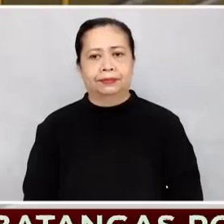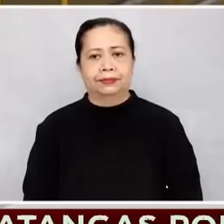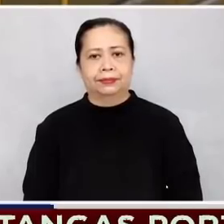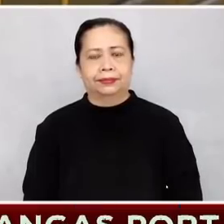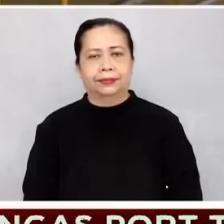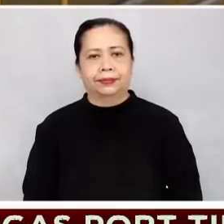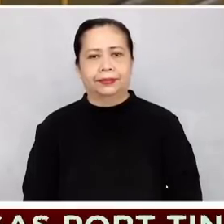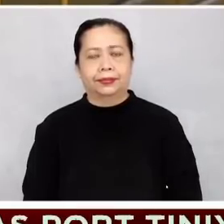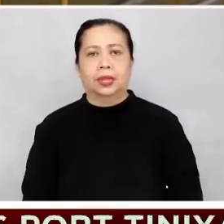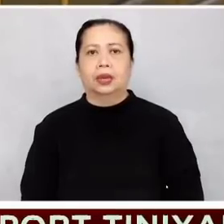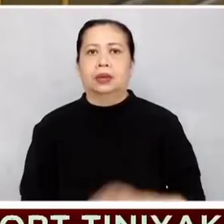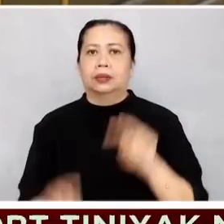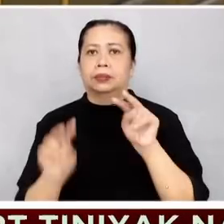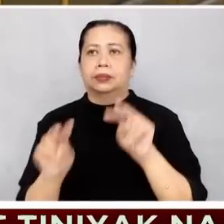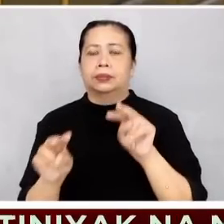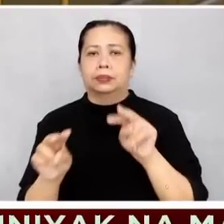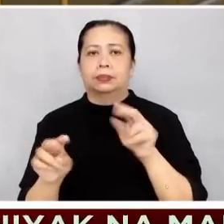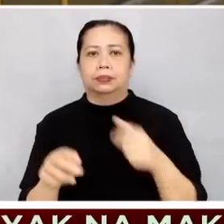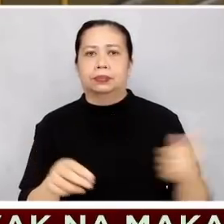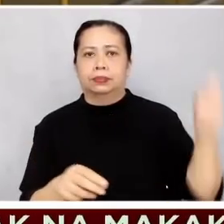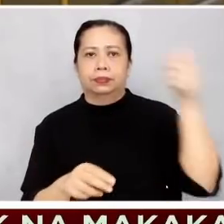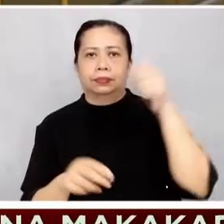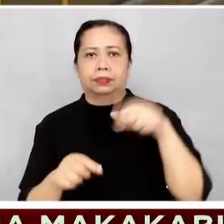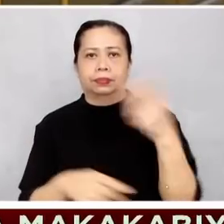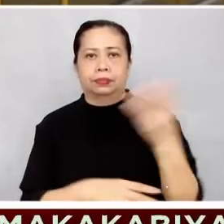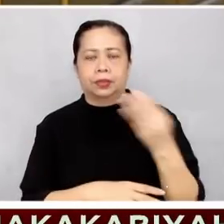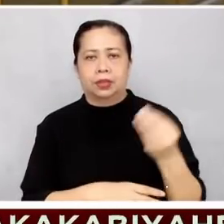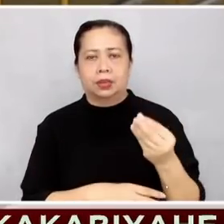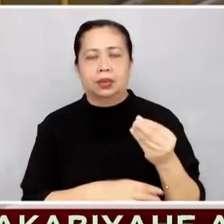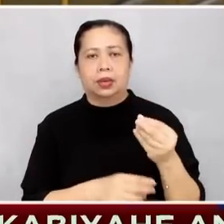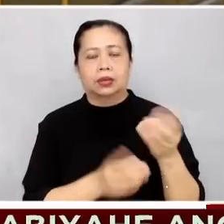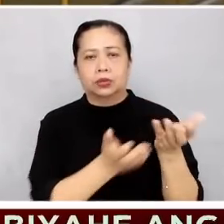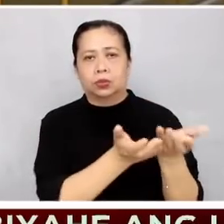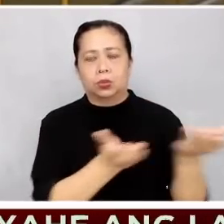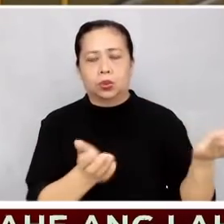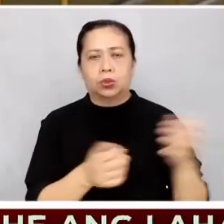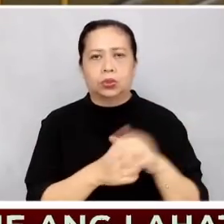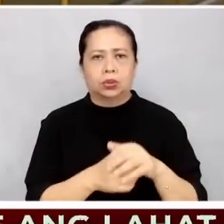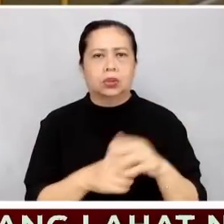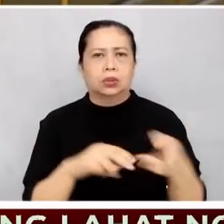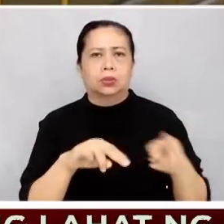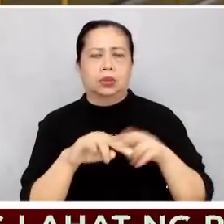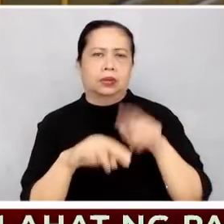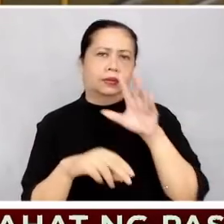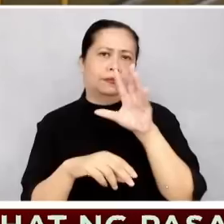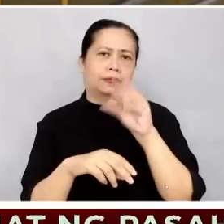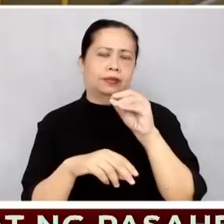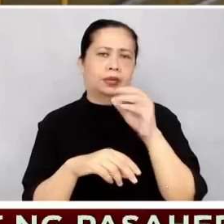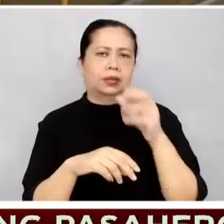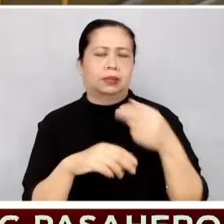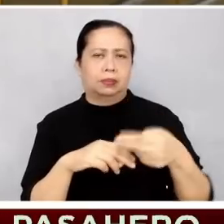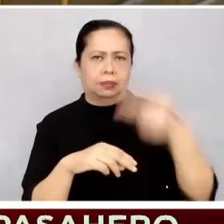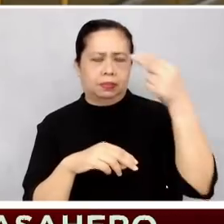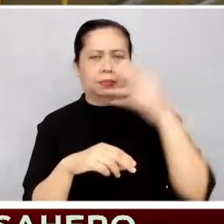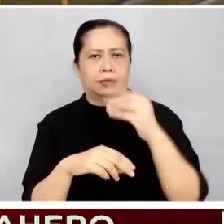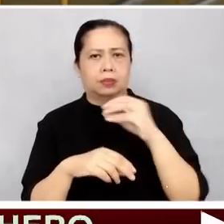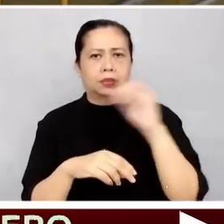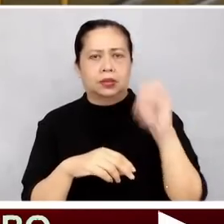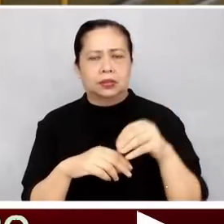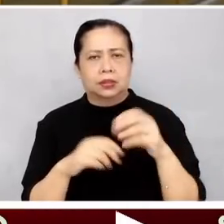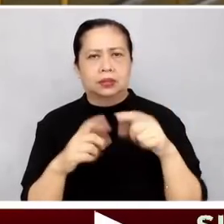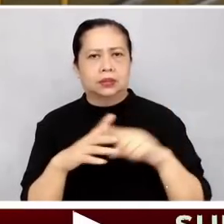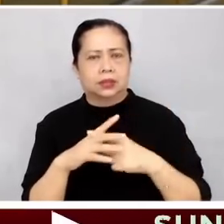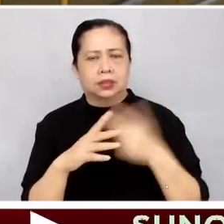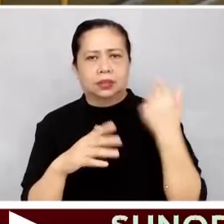Henry, sa monitoring ng pamunuan ng Batangas Port ay tumaas sa 50% yung bilang ng mga pasahero simula pa